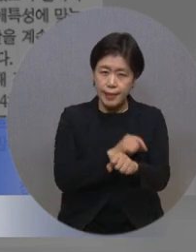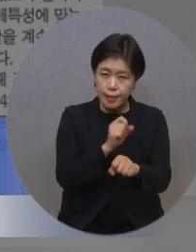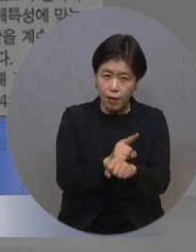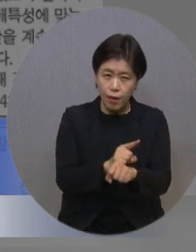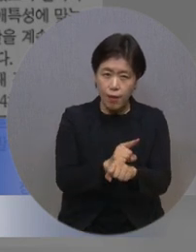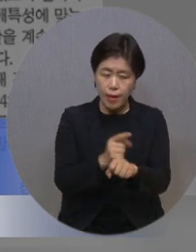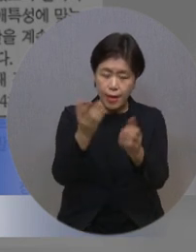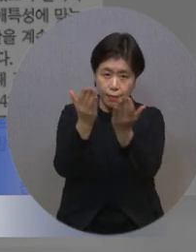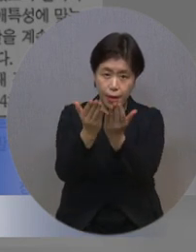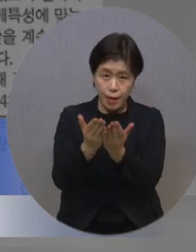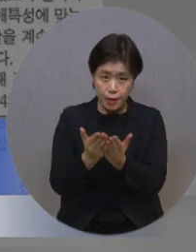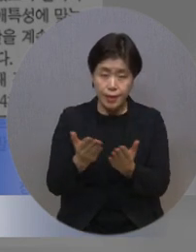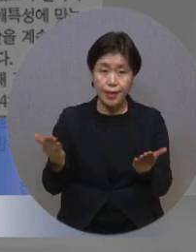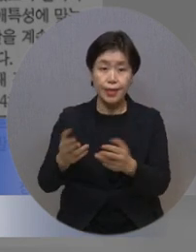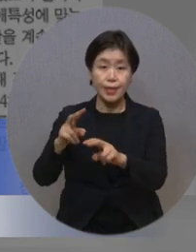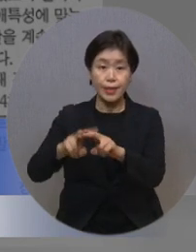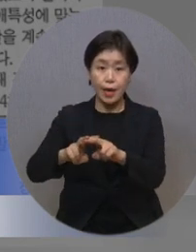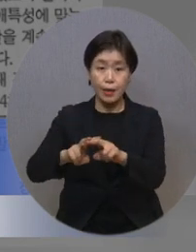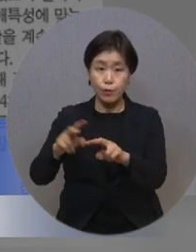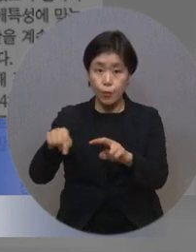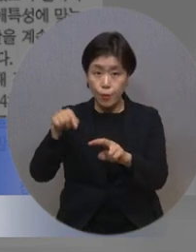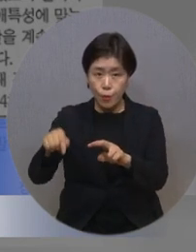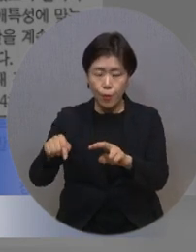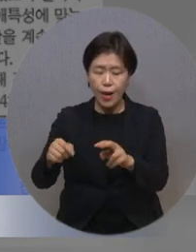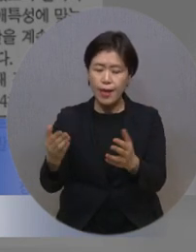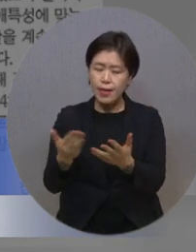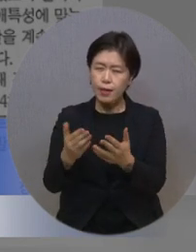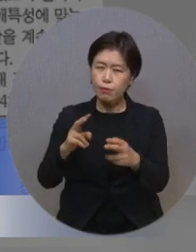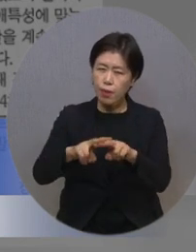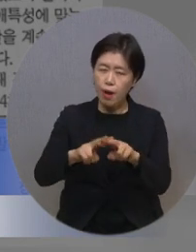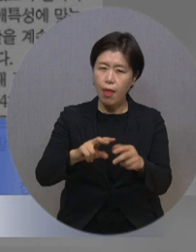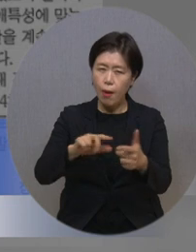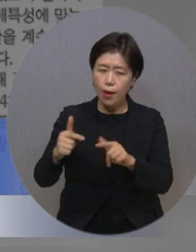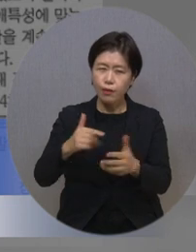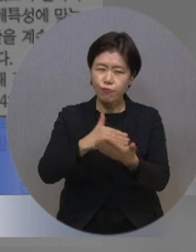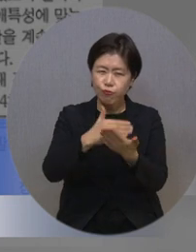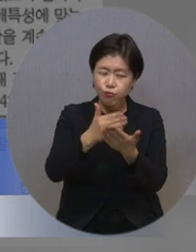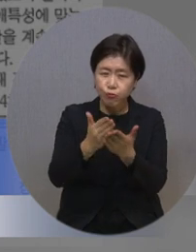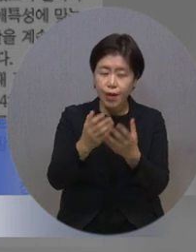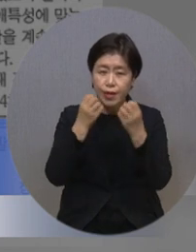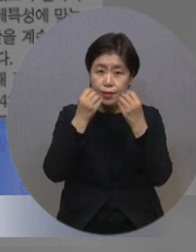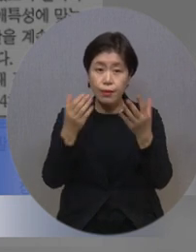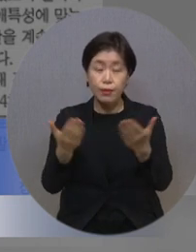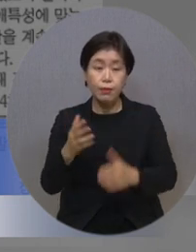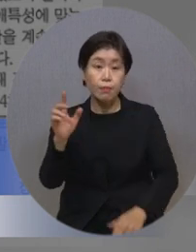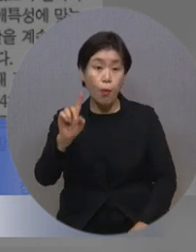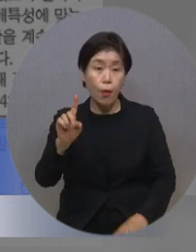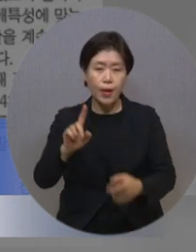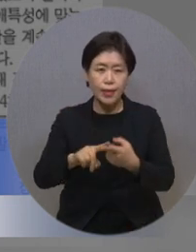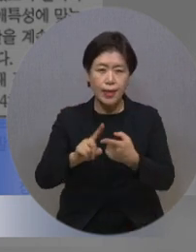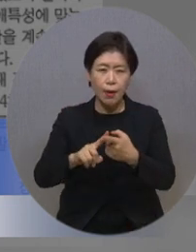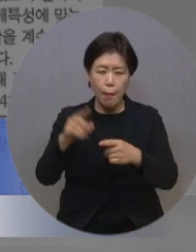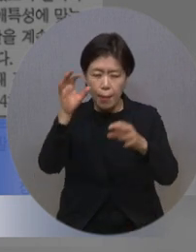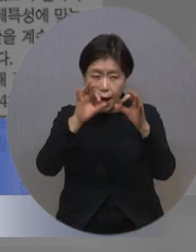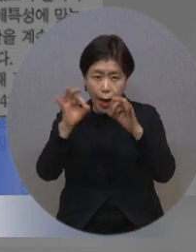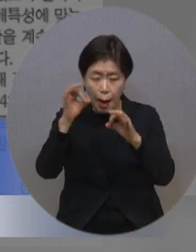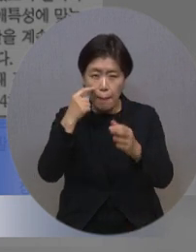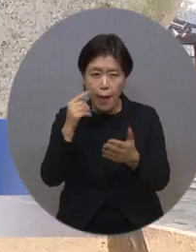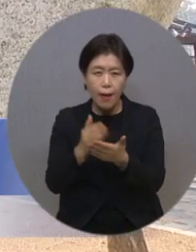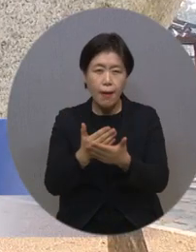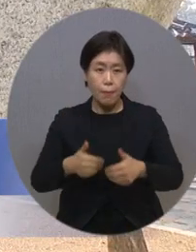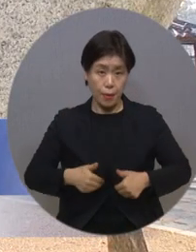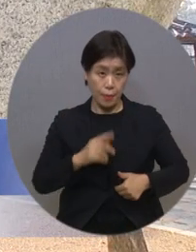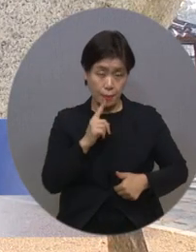맞춤형 일자리 안에서 일자리 유형을 다양화할 수 있는 신규 직무유형을 지속해서 개발하겠다고 말했는데요